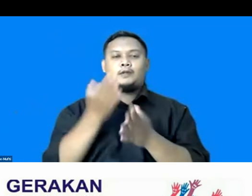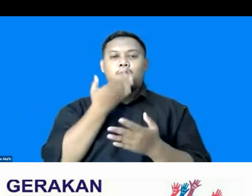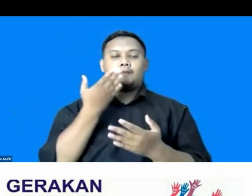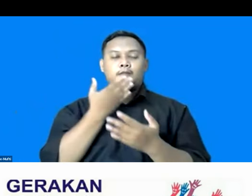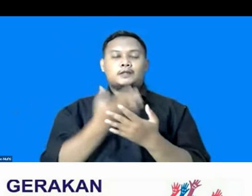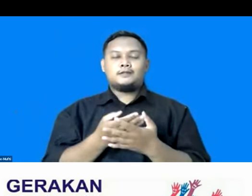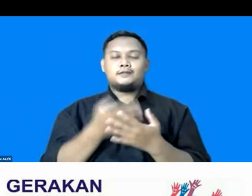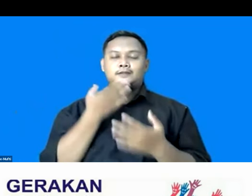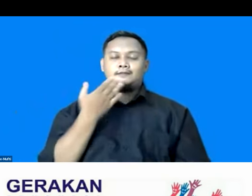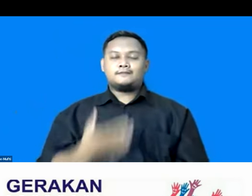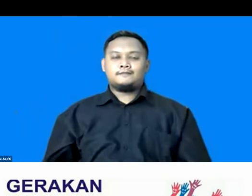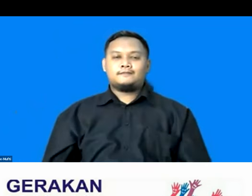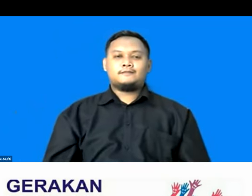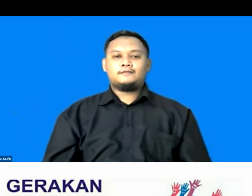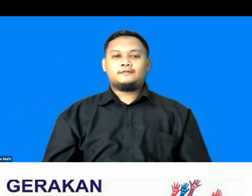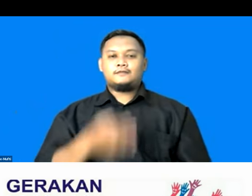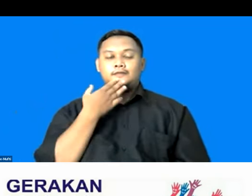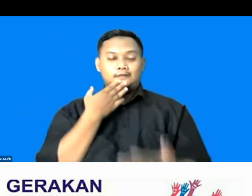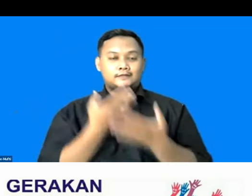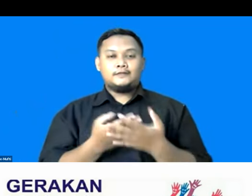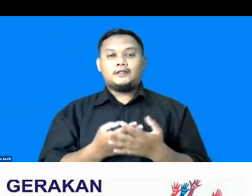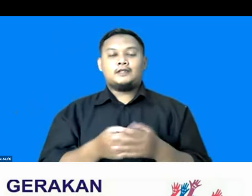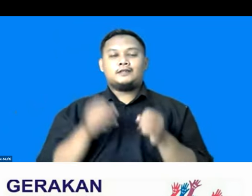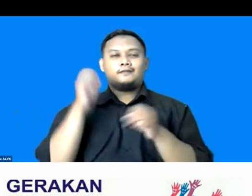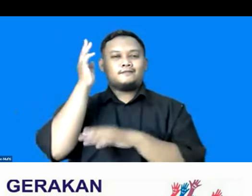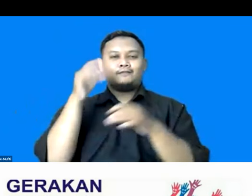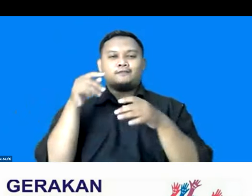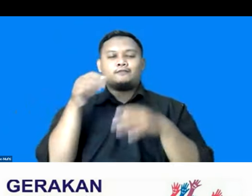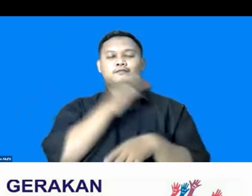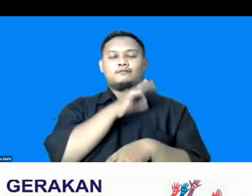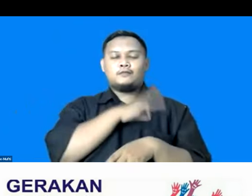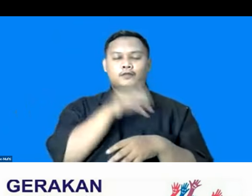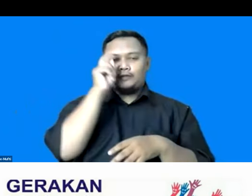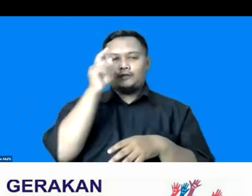dari saya, Pak Erson juga terima kasih paparannya sangat bermanfaat